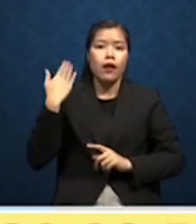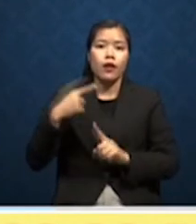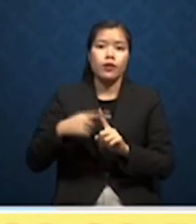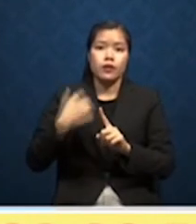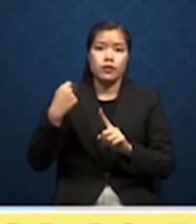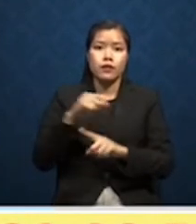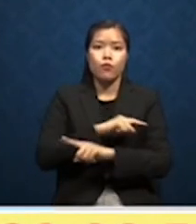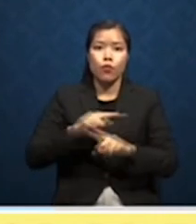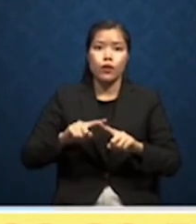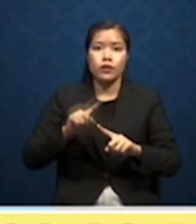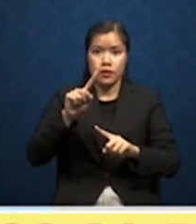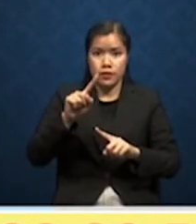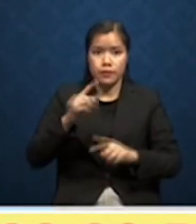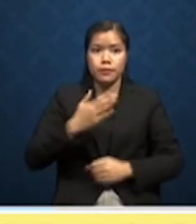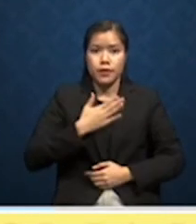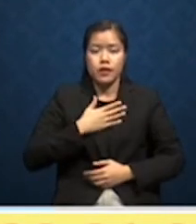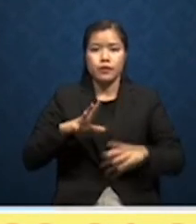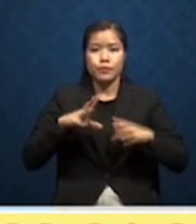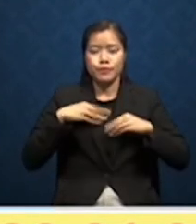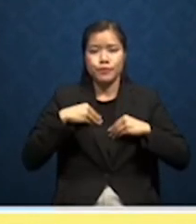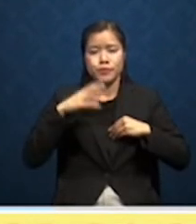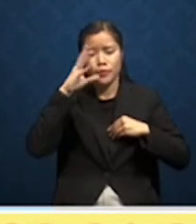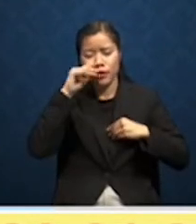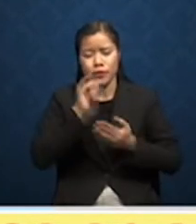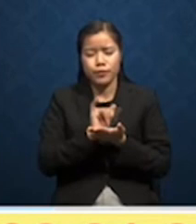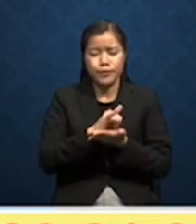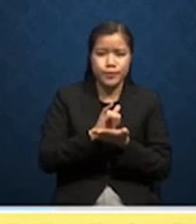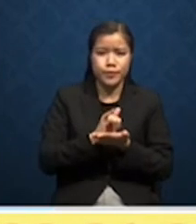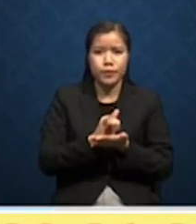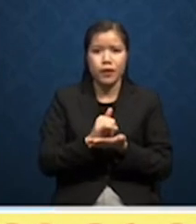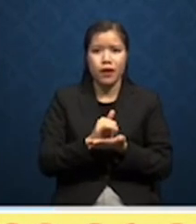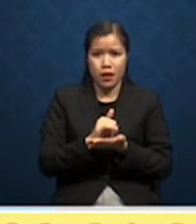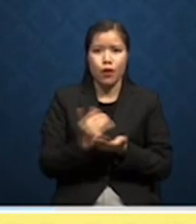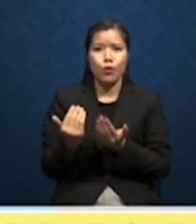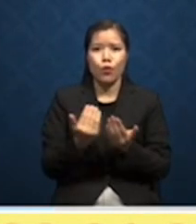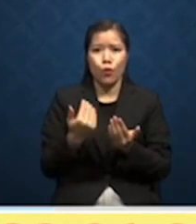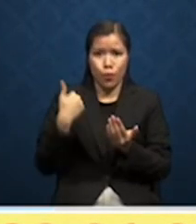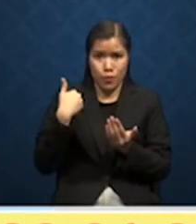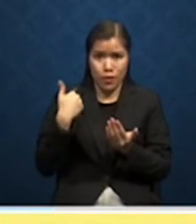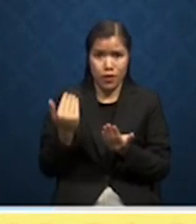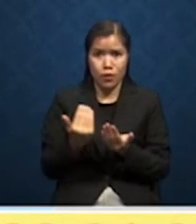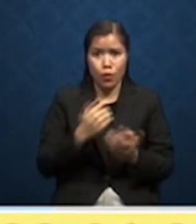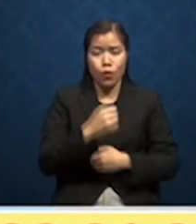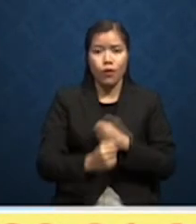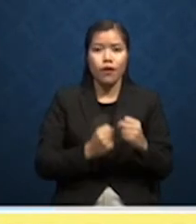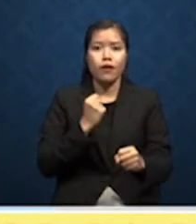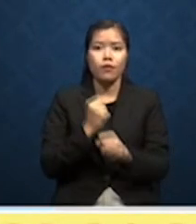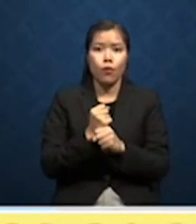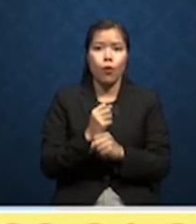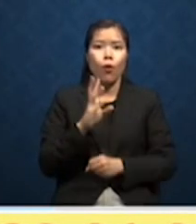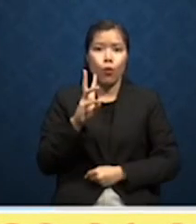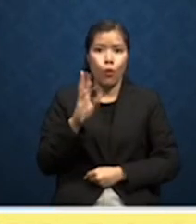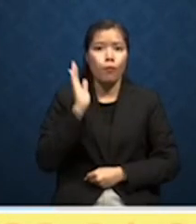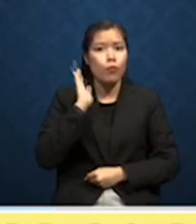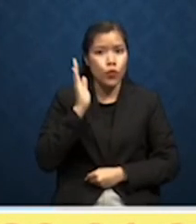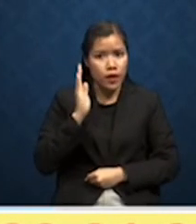ดิฉันขอยอมรับว่านอนแทบไม่หลับเลยดิฉันมีลูกเล็กเป็นลูกชายอายุ6ขวบดิฉันเข้า